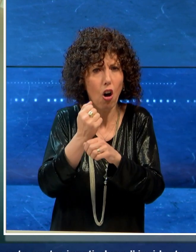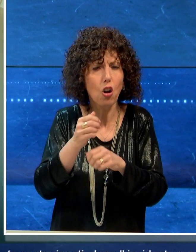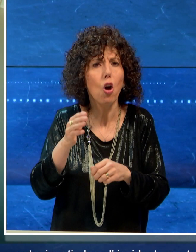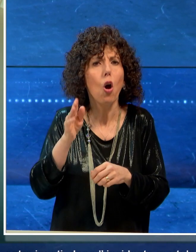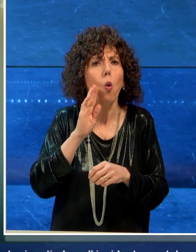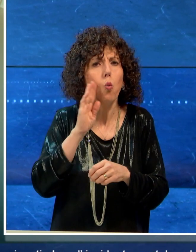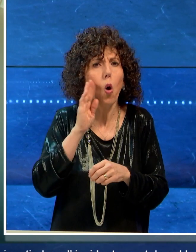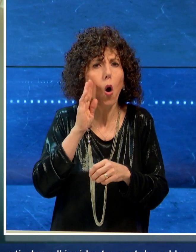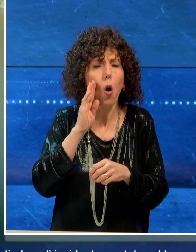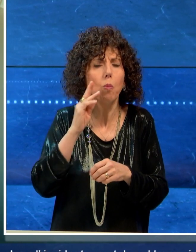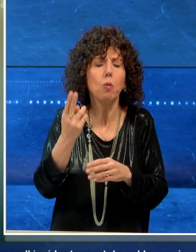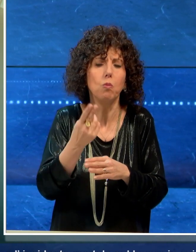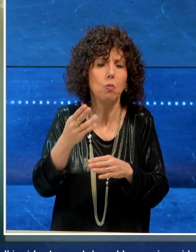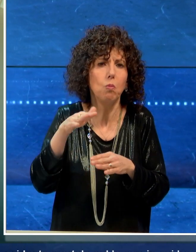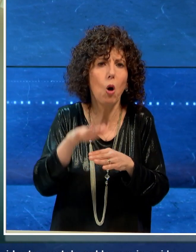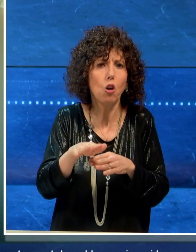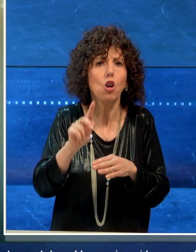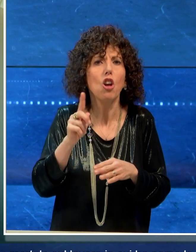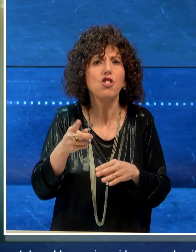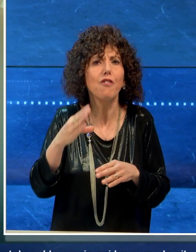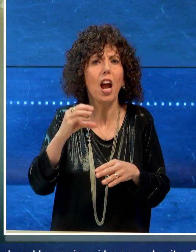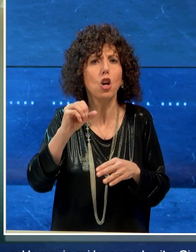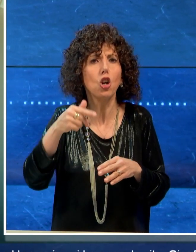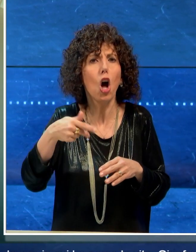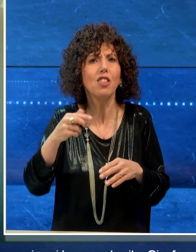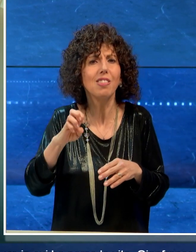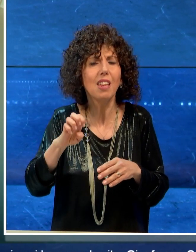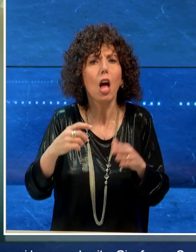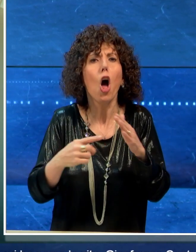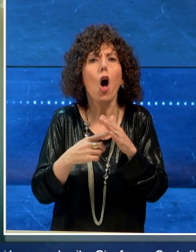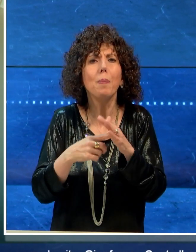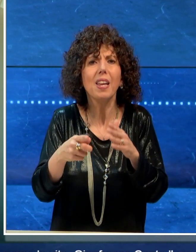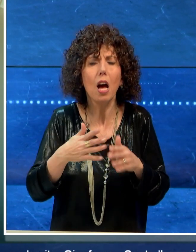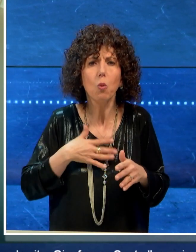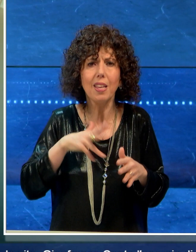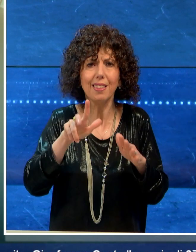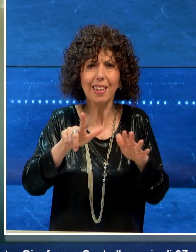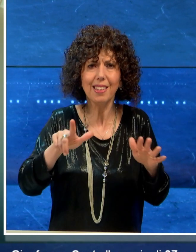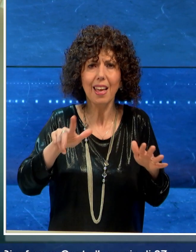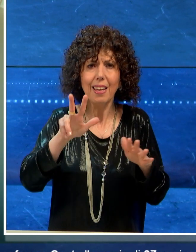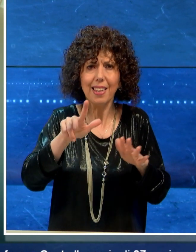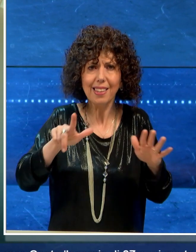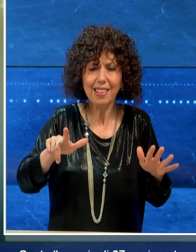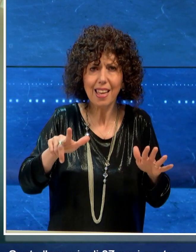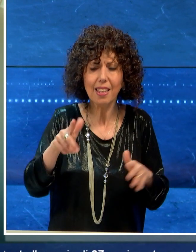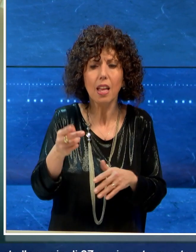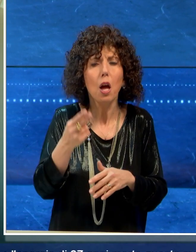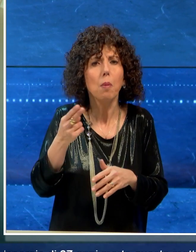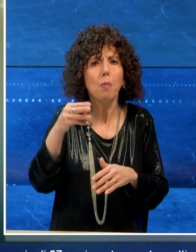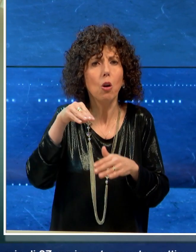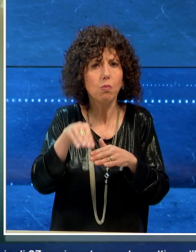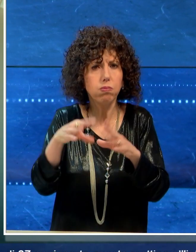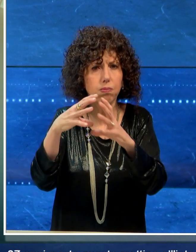vita Gianfranco Conte l'operaio di 37 anni morto all'interno